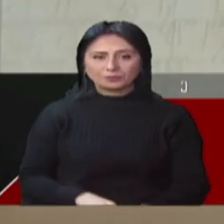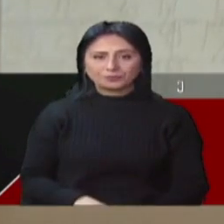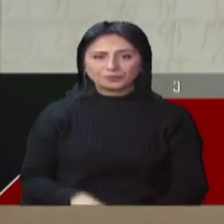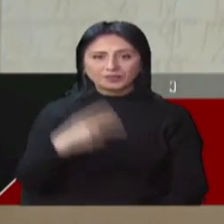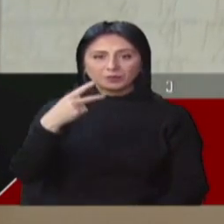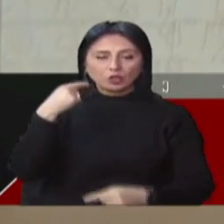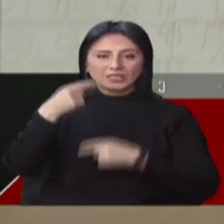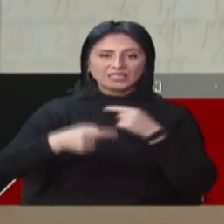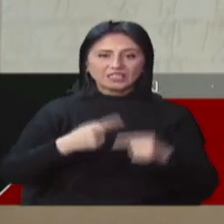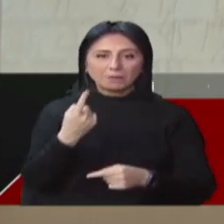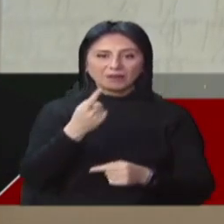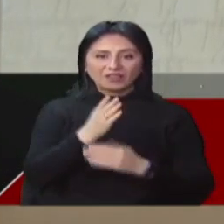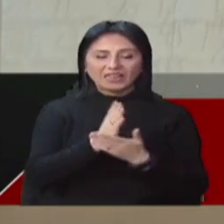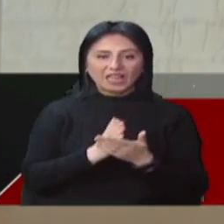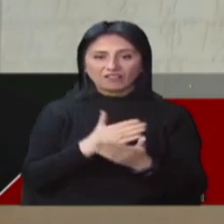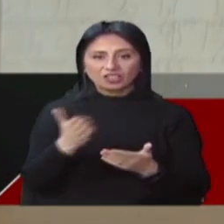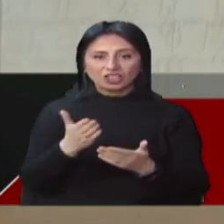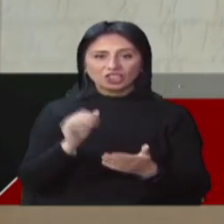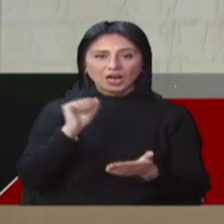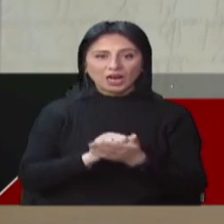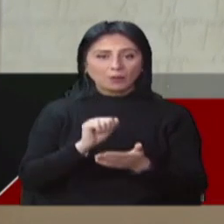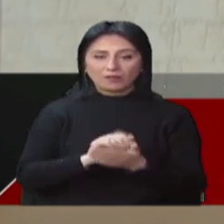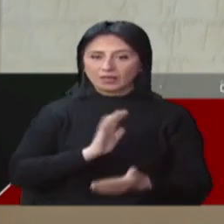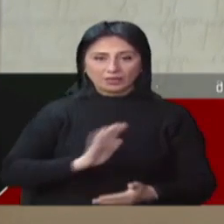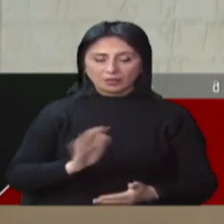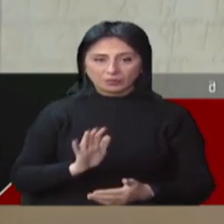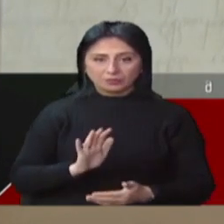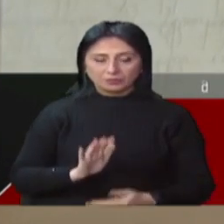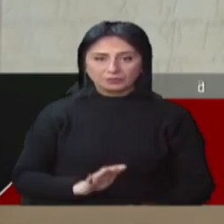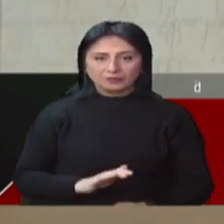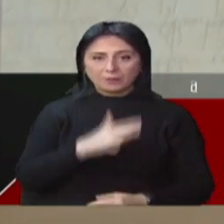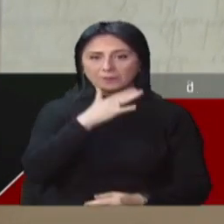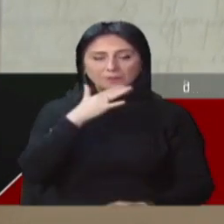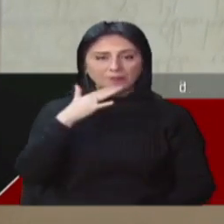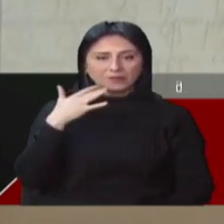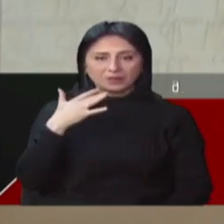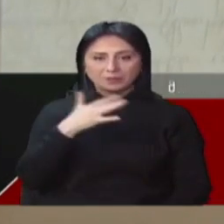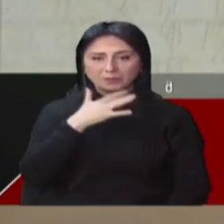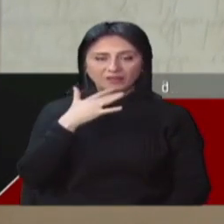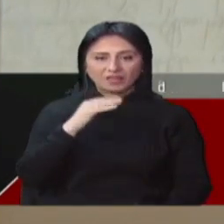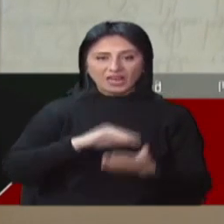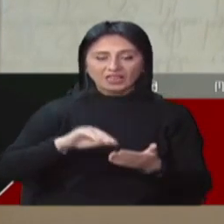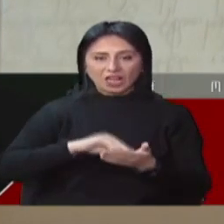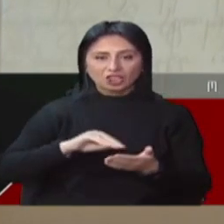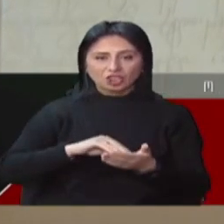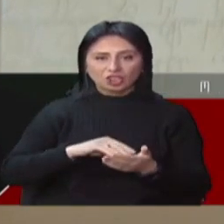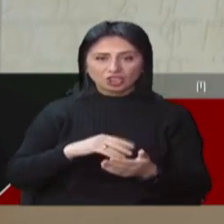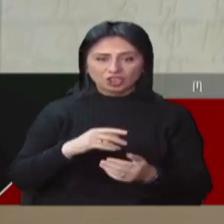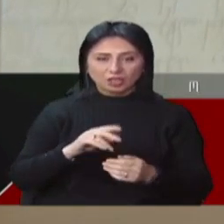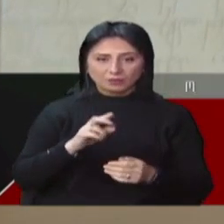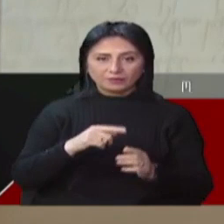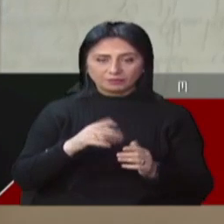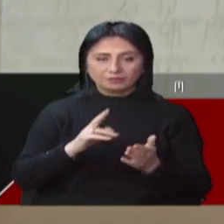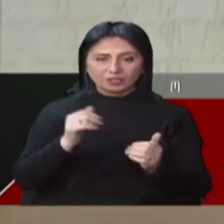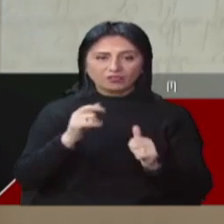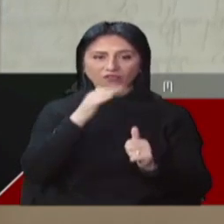მეოცე საუკუნის პირველ ნახევრის შემდეგ გამოქვეყნებული არც ყოფილა და ბევრი ნაშრომი ბიბლიოგრაფიული